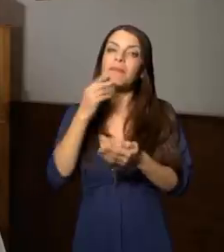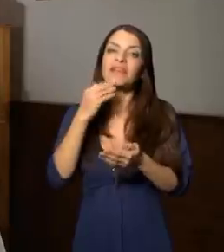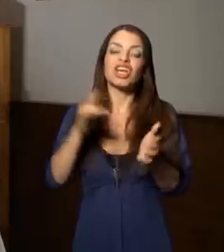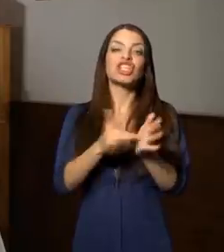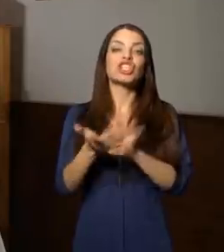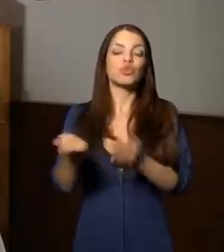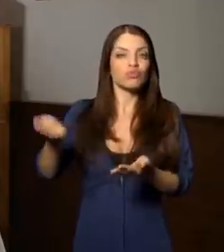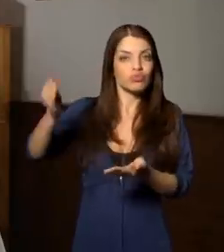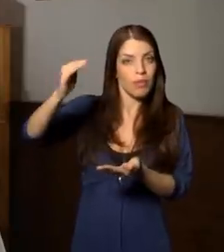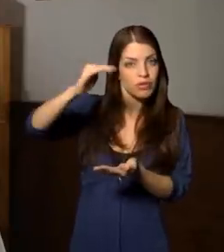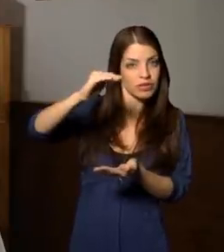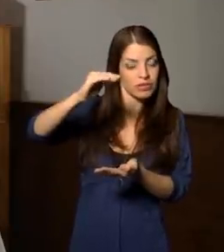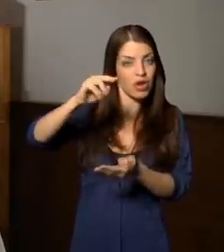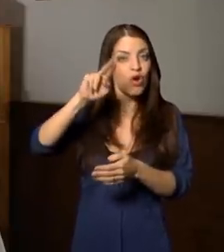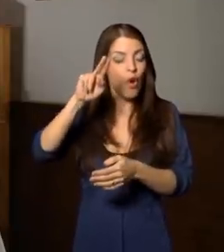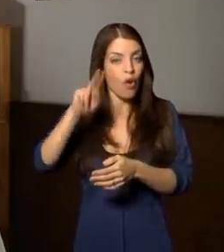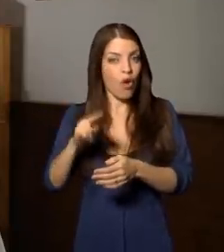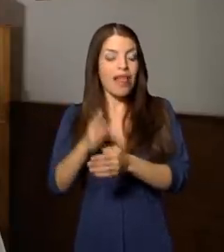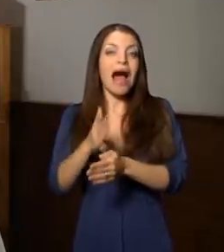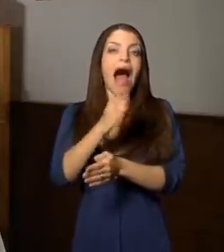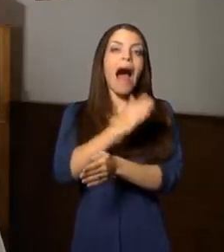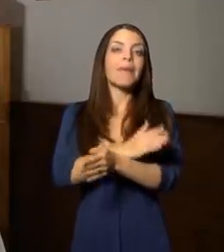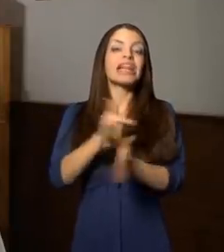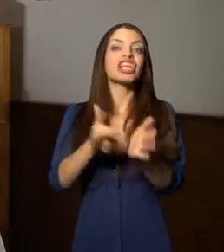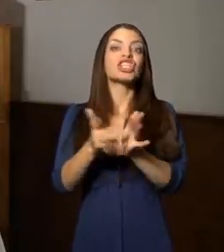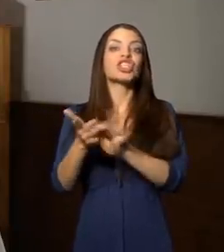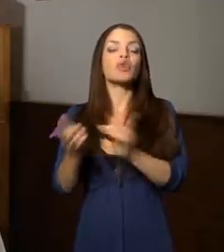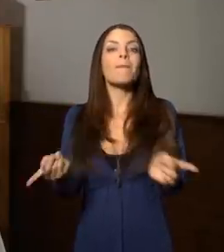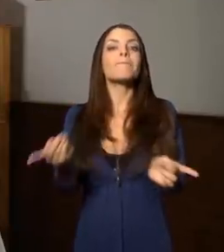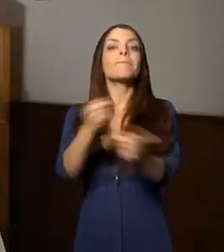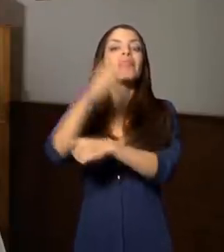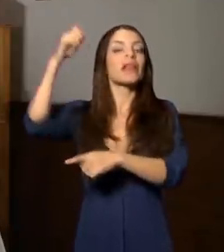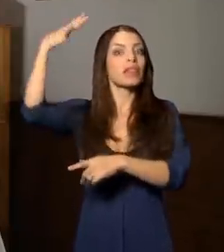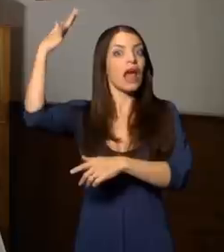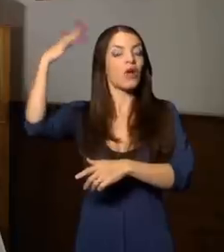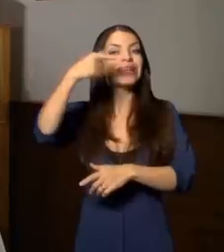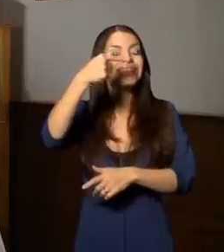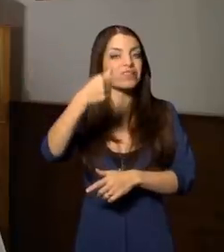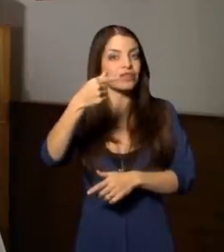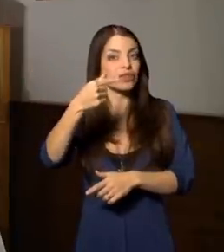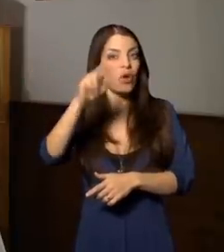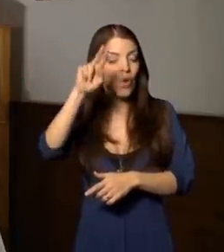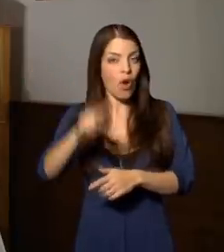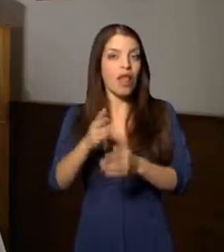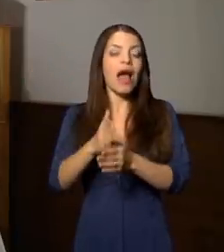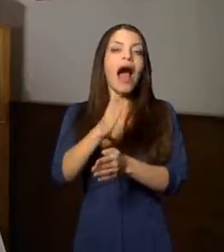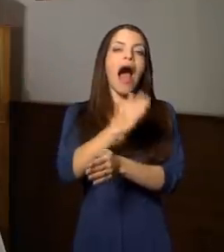qabel it-trasfigurazzjoni, qabel ma temm il-pjan tal-imħabba tal-missier bil-passjoni